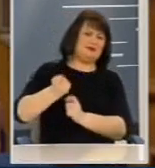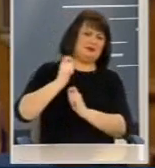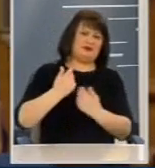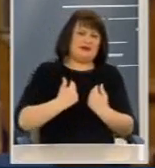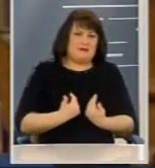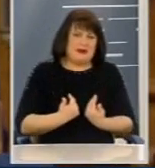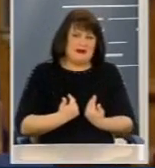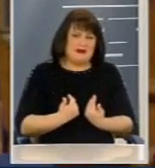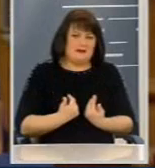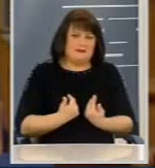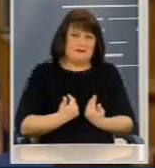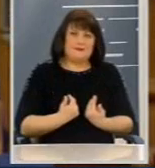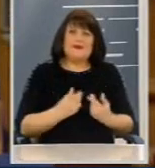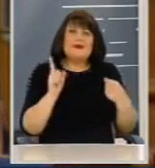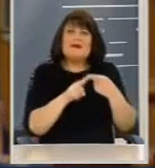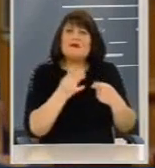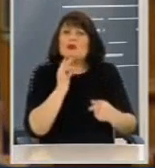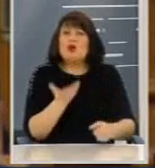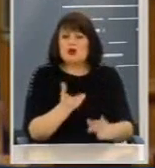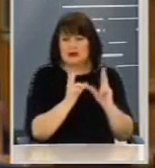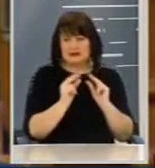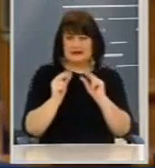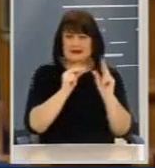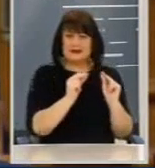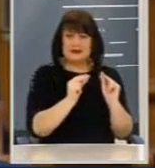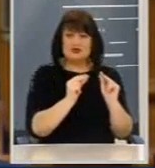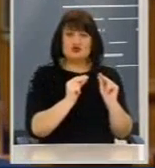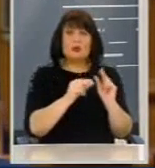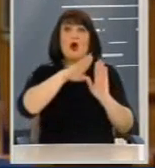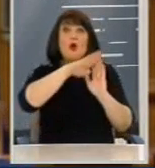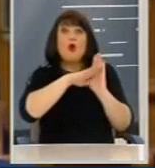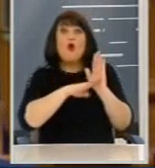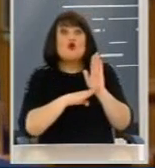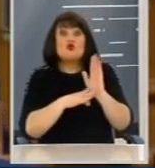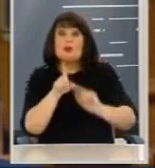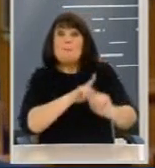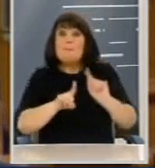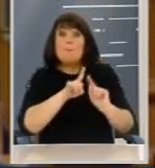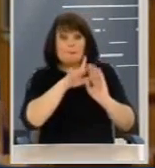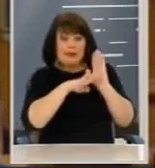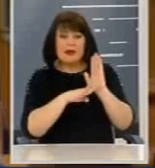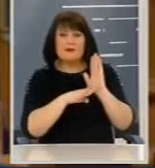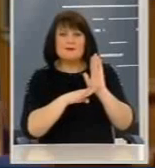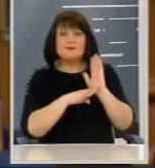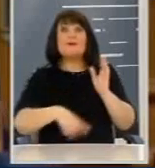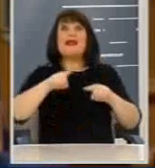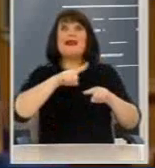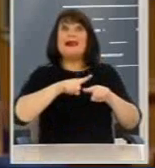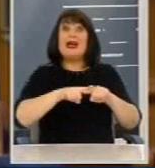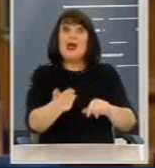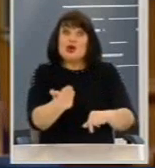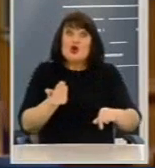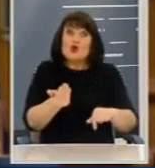δεξιά και αριστερά, ήταν να συζητήσουμε και να διαμορφώσουμε τους όρους εκείνους με τους οποίους η χώρα θα βγει